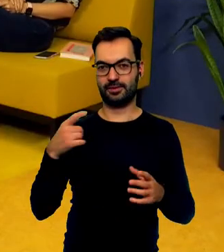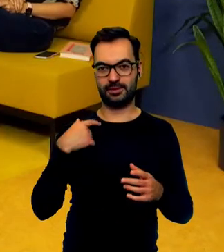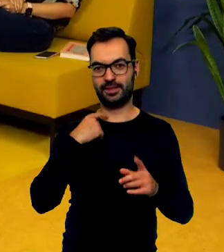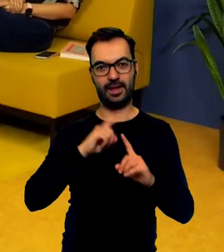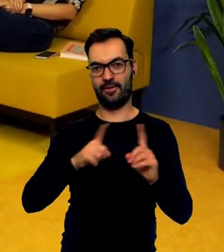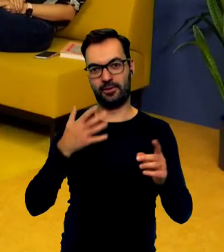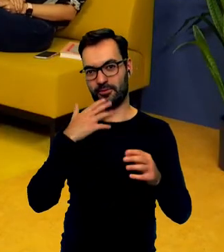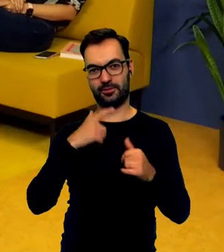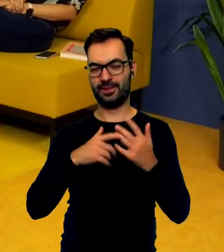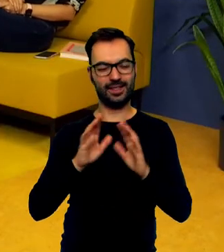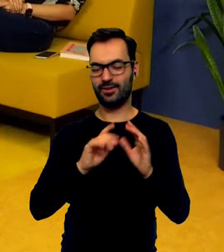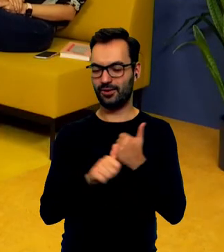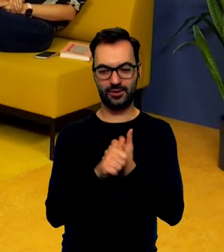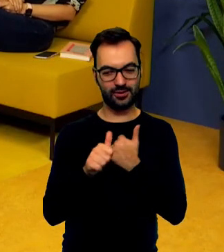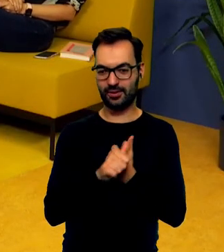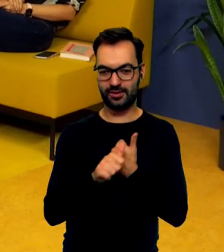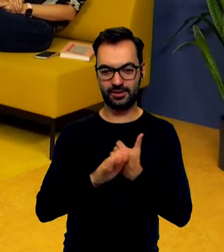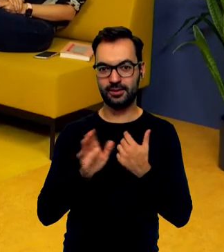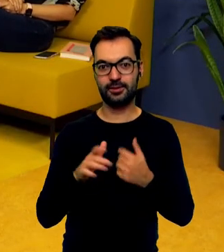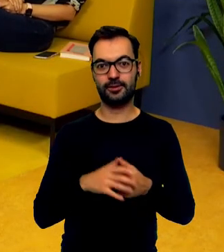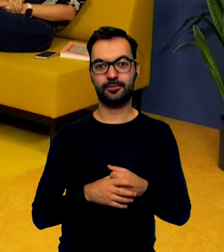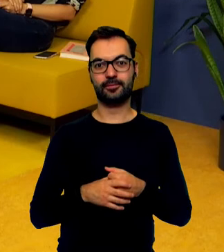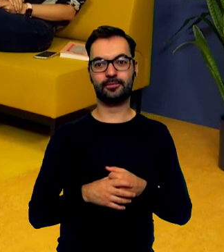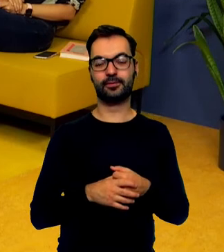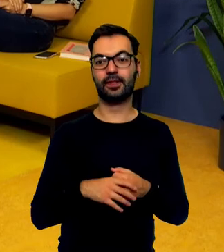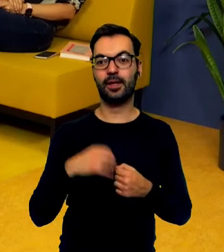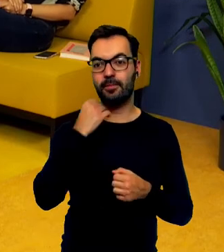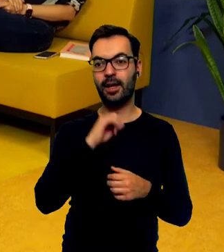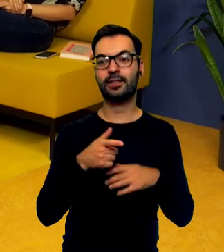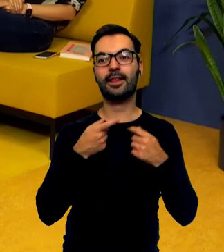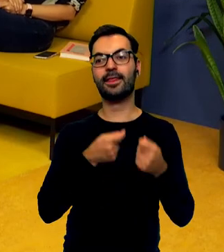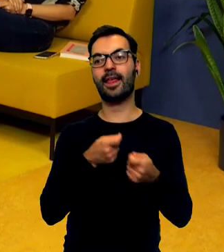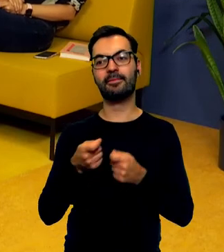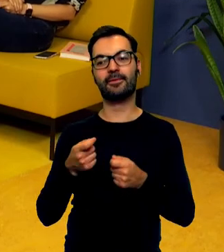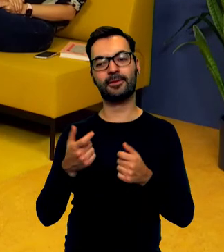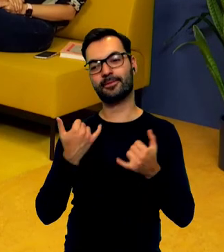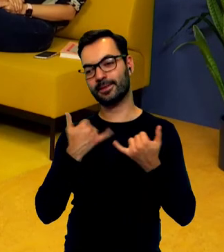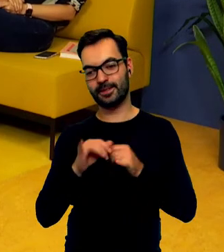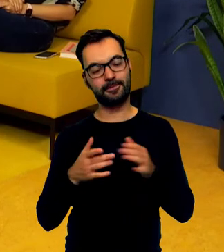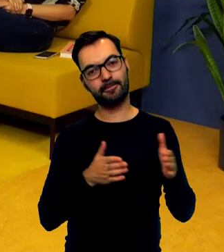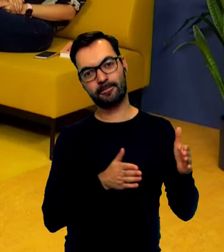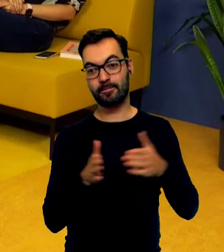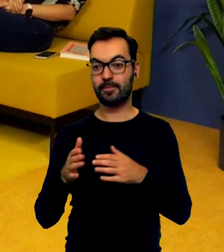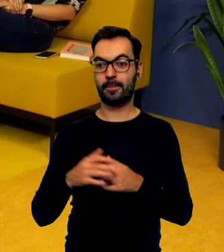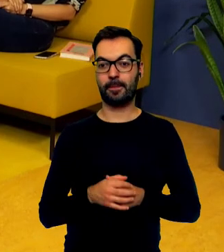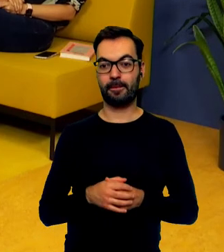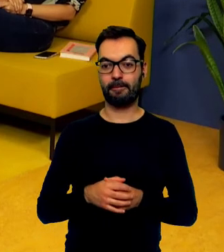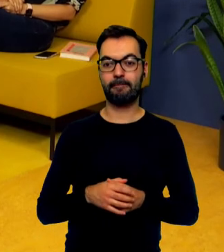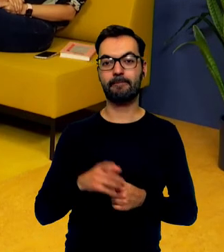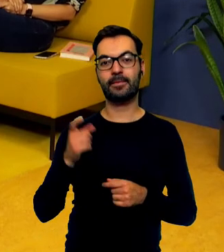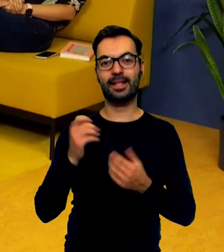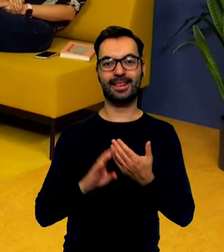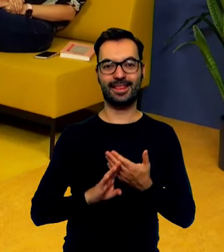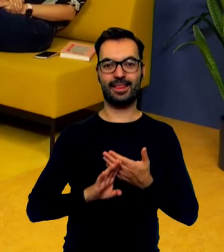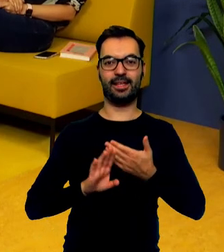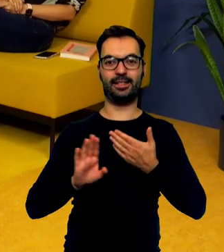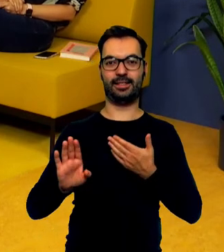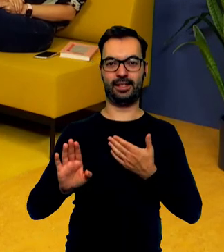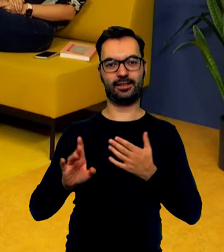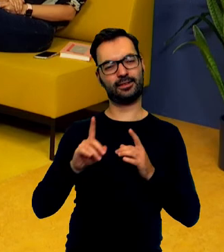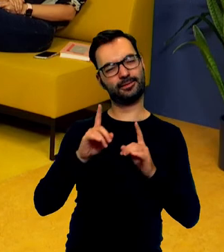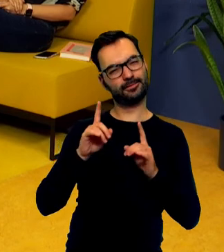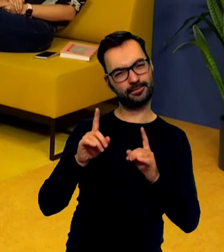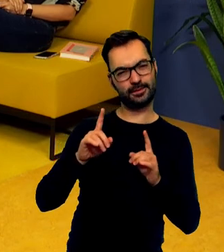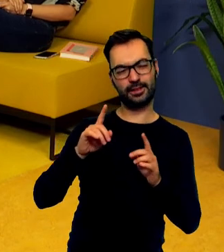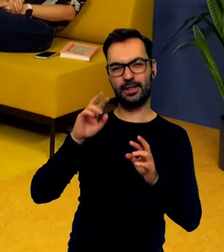tak. Nie, no to jest raczej zachęta do tego, żeby nabrać pewnego dystansu i